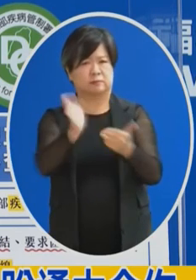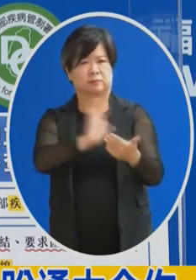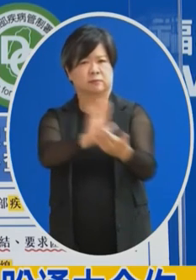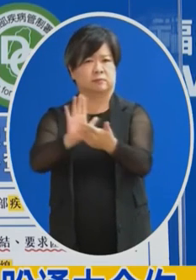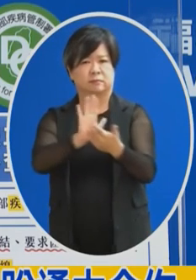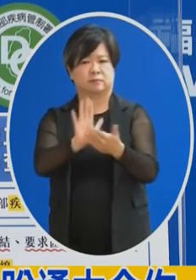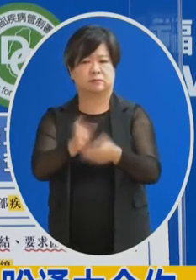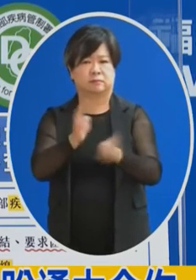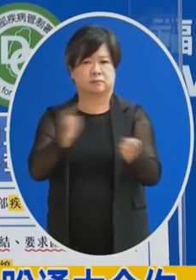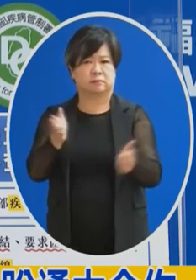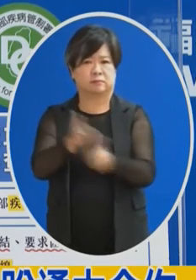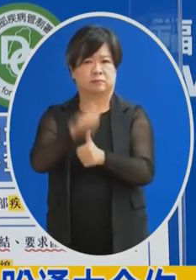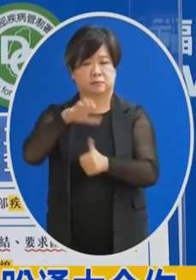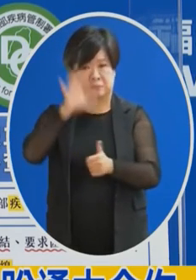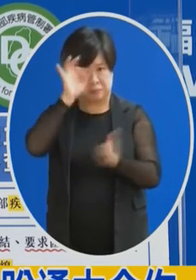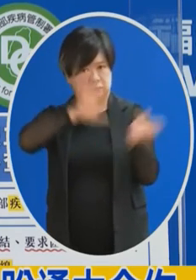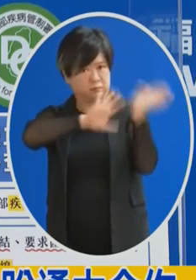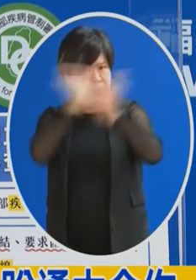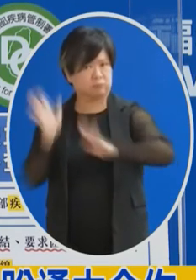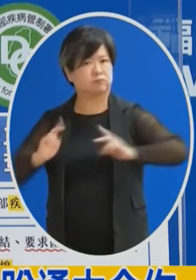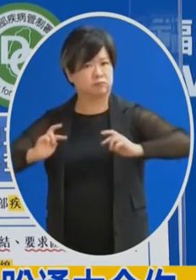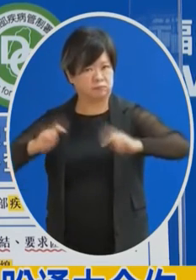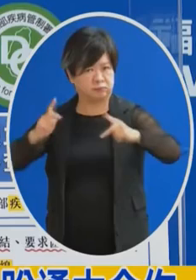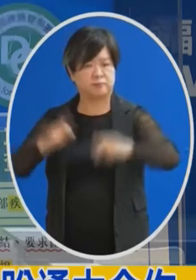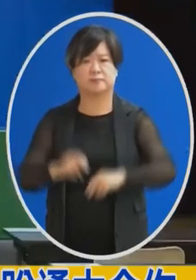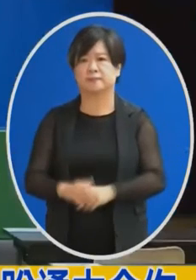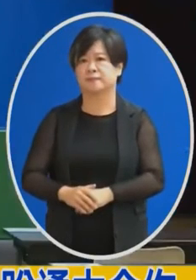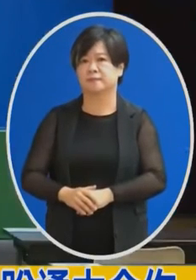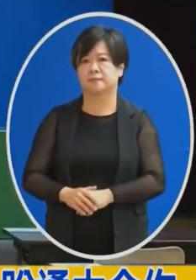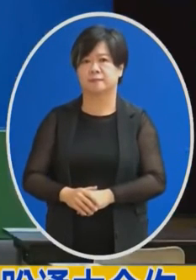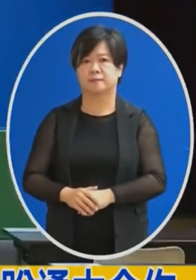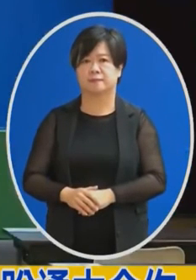边会去做一些滚动。哦，